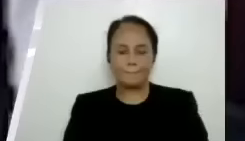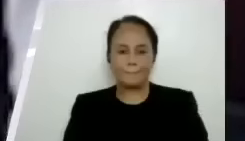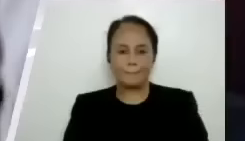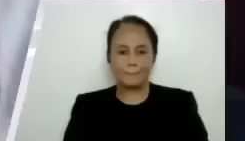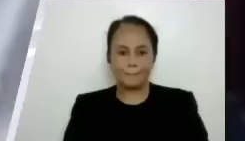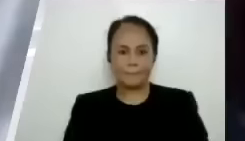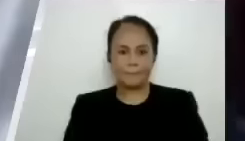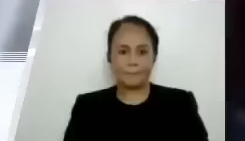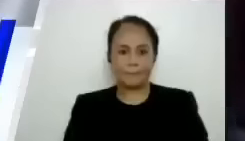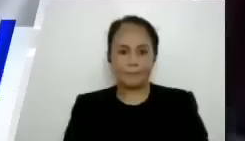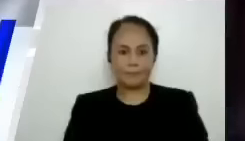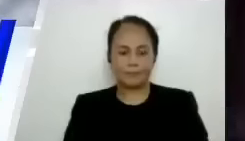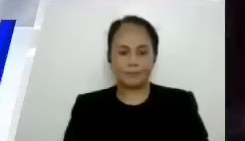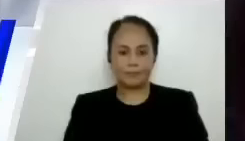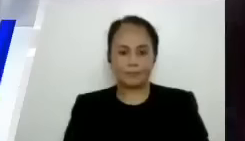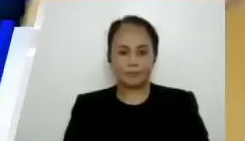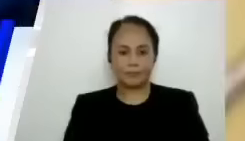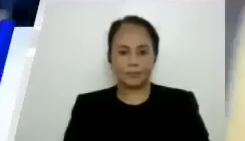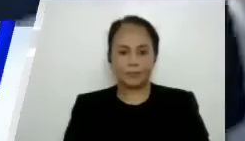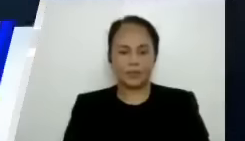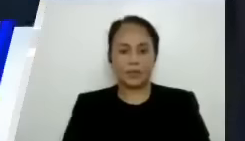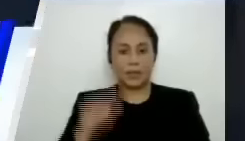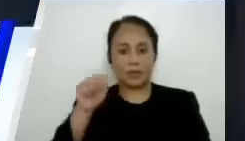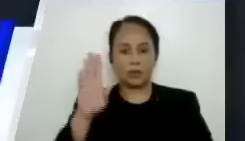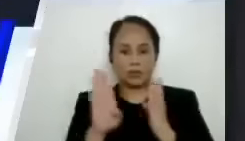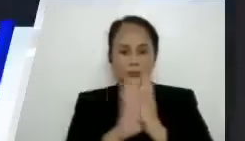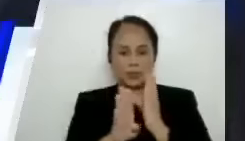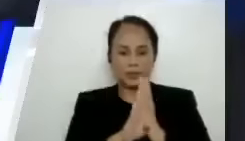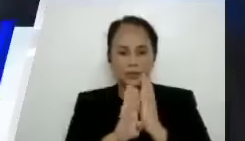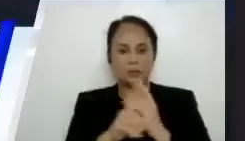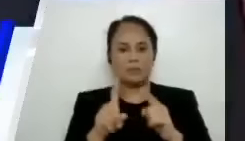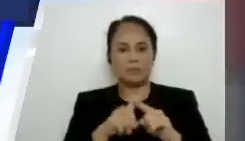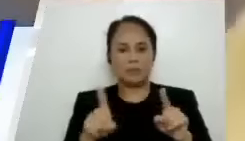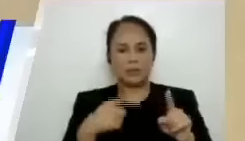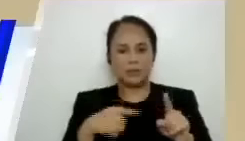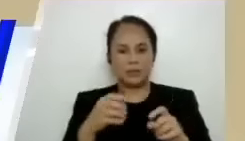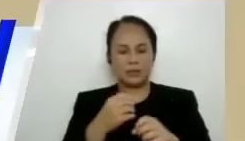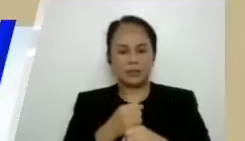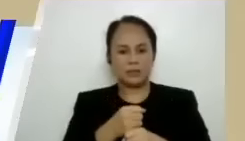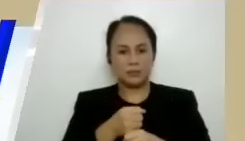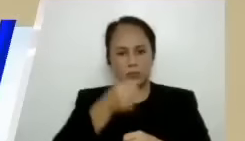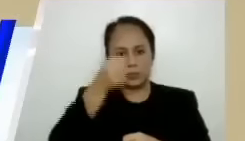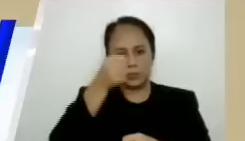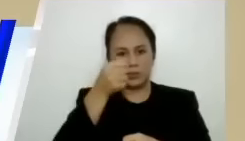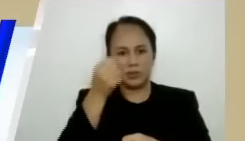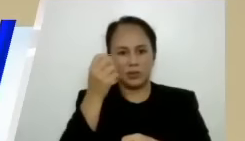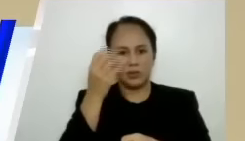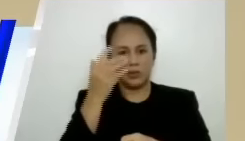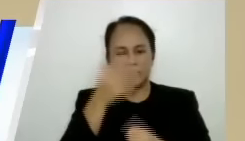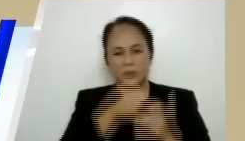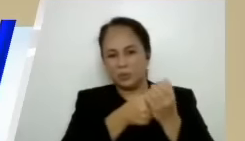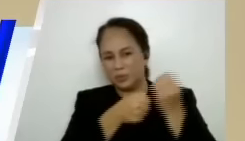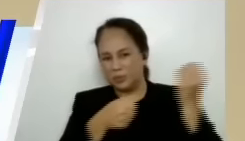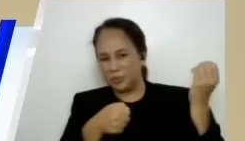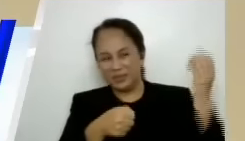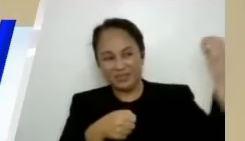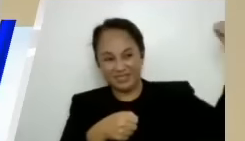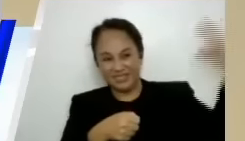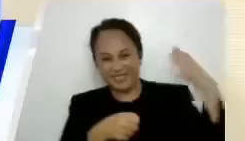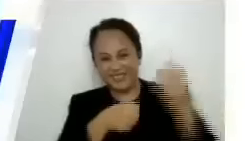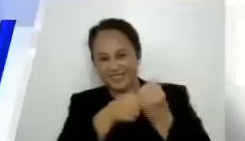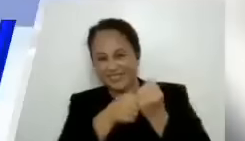Gomez aircon bus ang sinakyan pero nakapayong pa rin sa loob kung nakatapat ka sa tirik na araw at wala pang kurtina